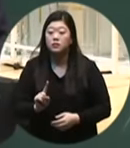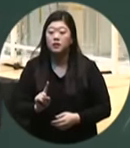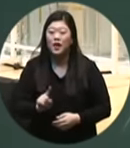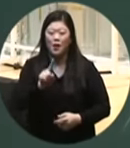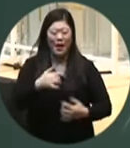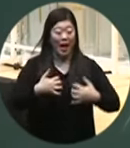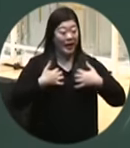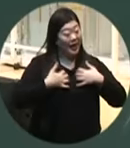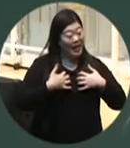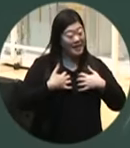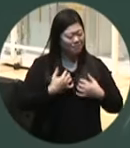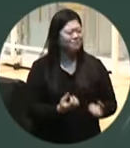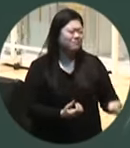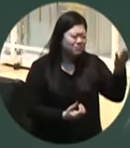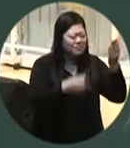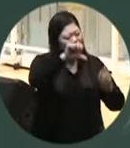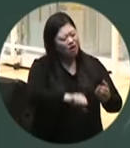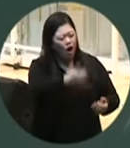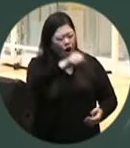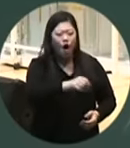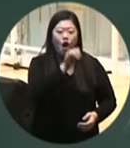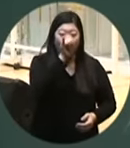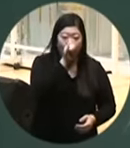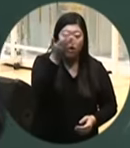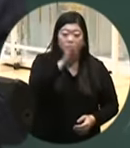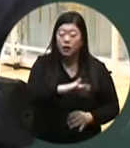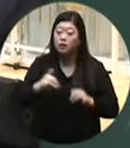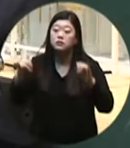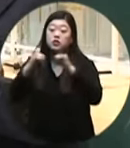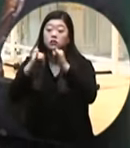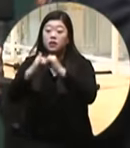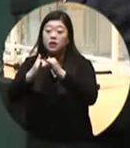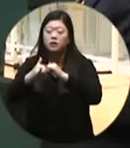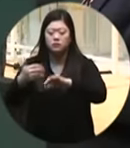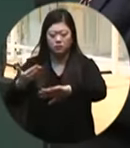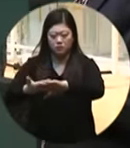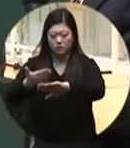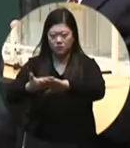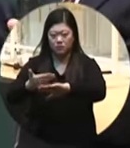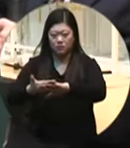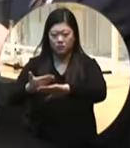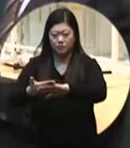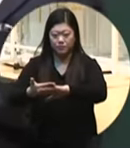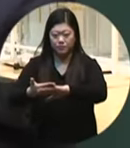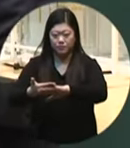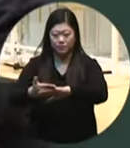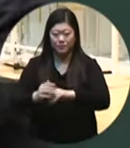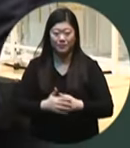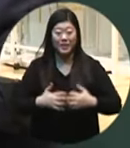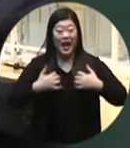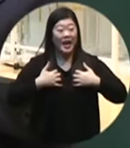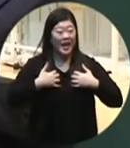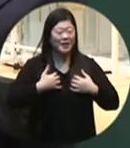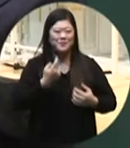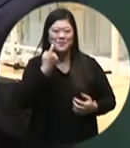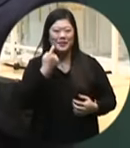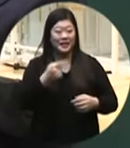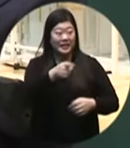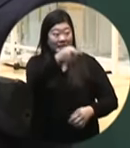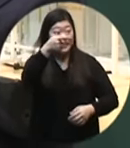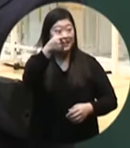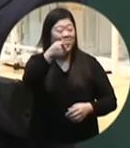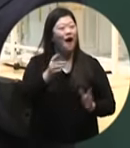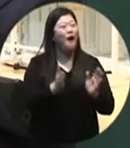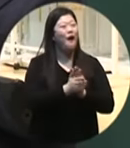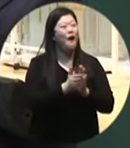전쟁은 2등하면 안 된다니까요. No, you can win second place in a game, but not second place in a war. 게임은 2등하면 메달 받지만 전쟁은 2등하면 죽어버려.